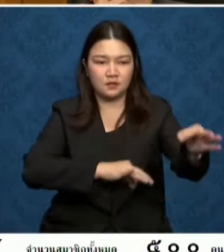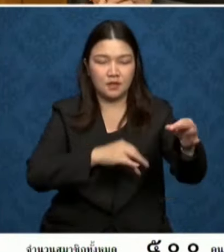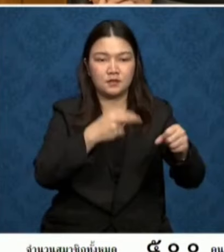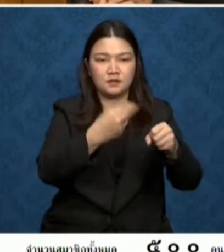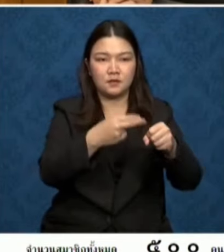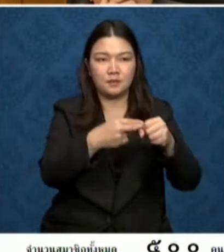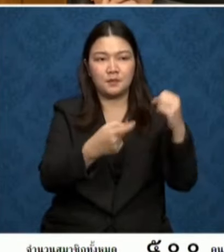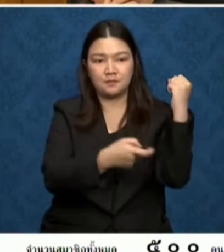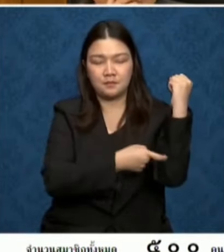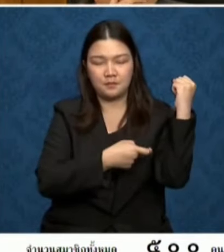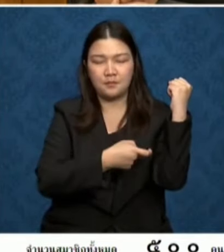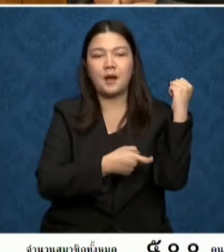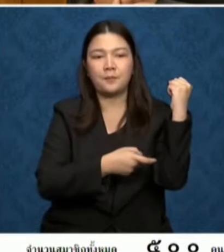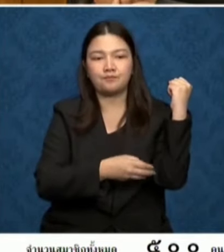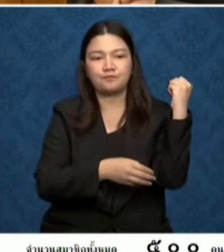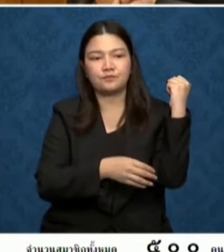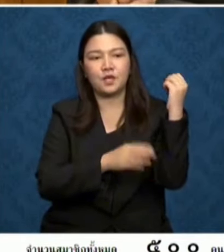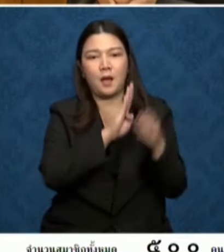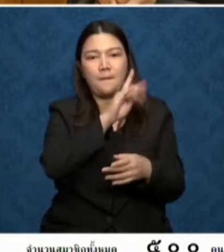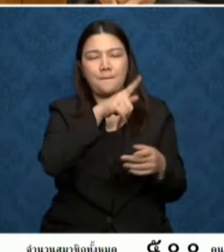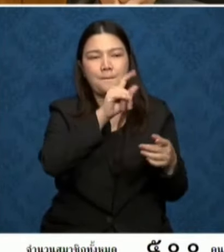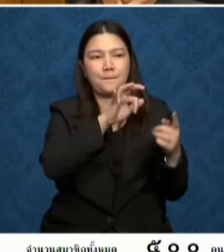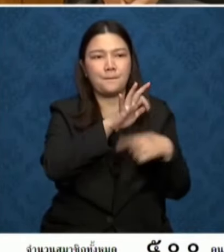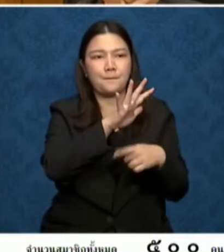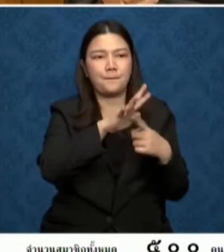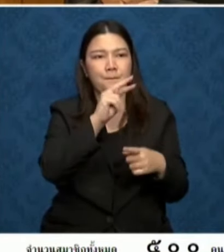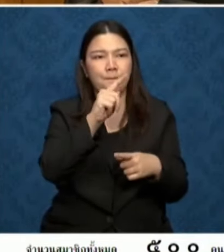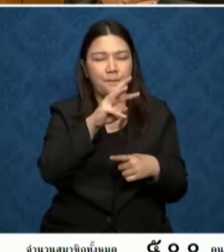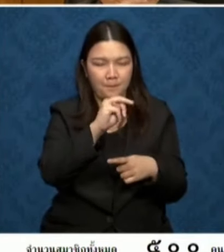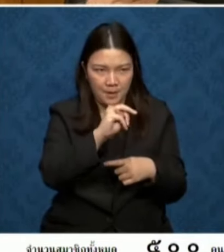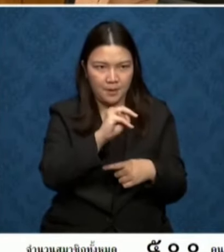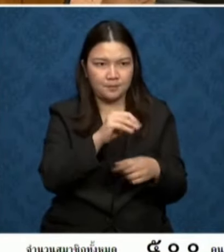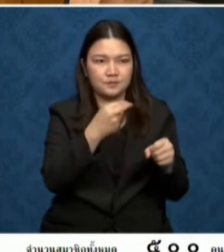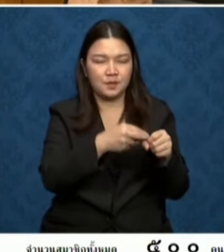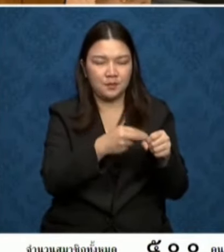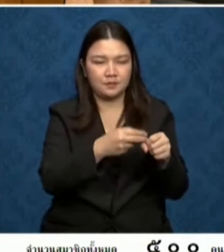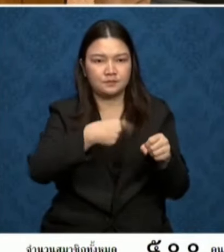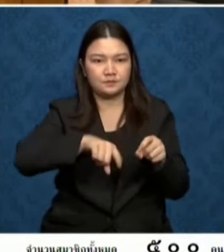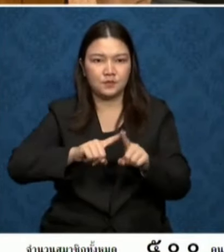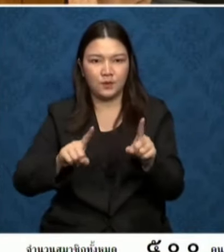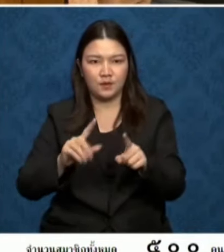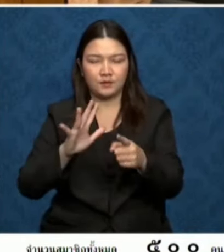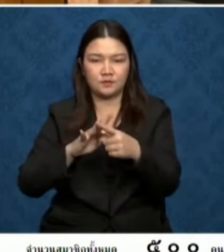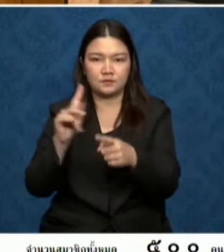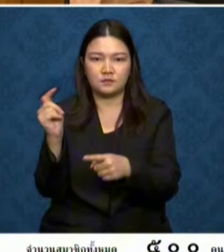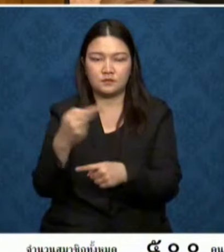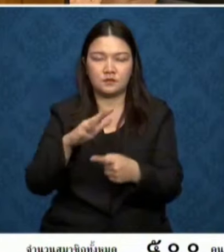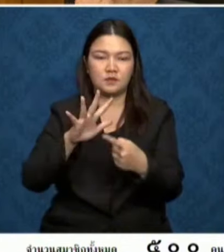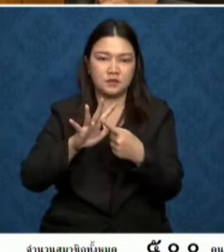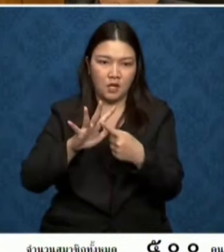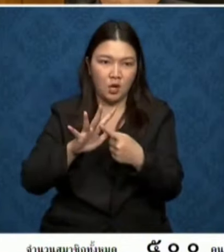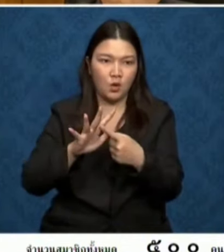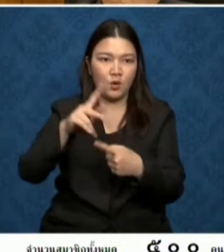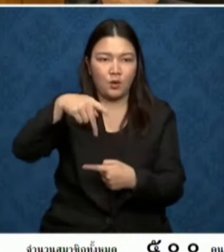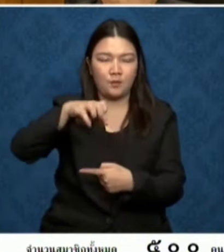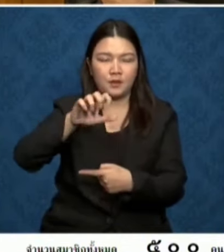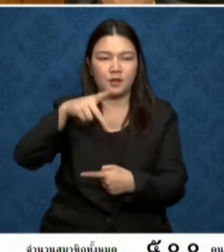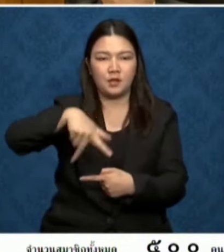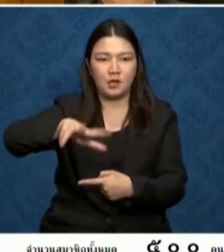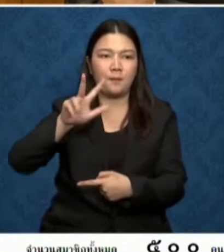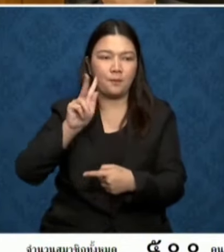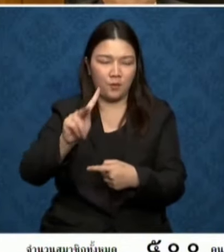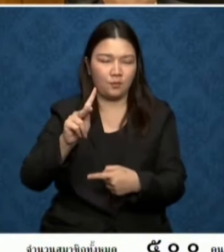พิภพก็อยากให้มีการทบทวนนะครับตัวโครงสร้างแล้วก็หลักเกณฑ์การนำเงินตรงเนี้ยไปชดเ